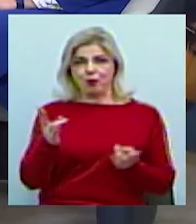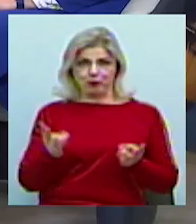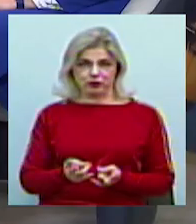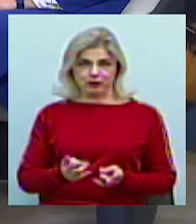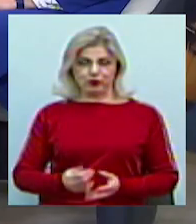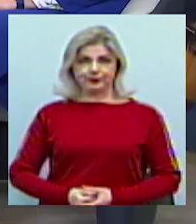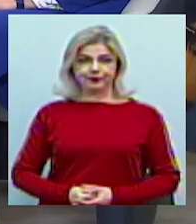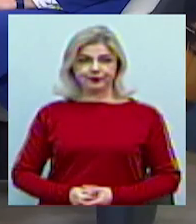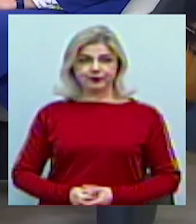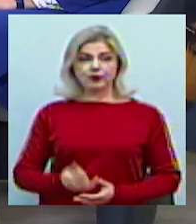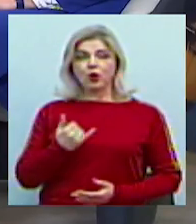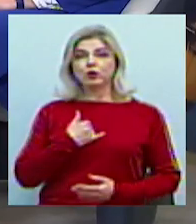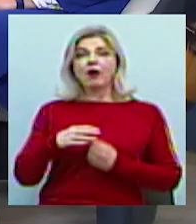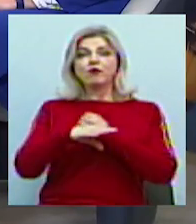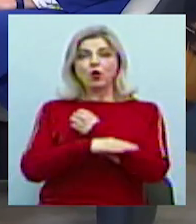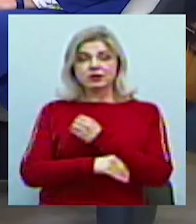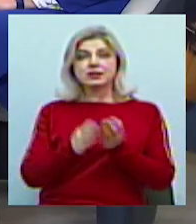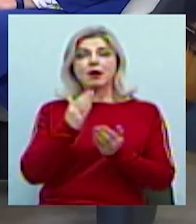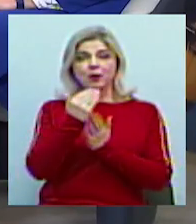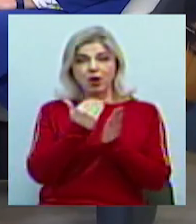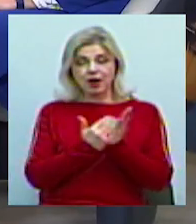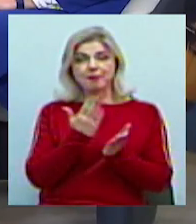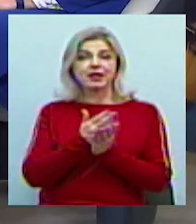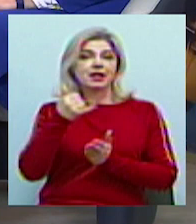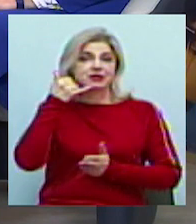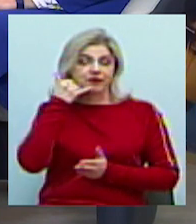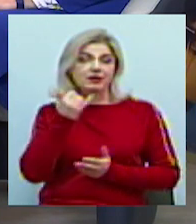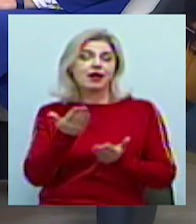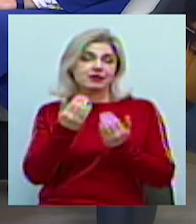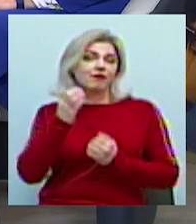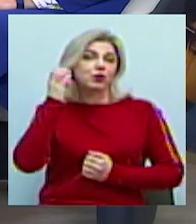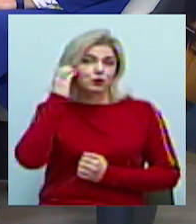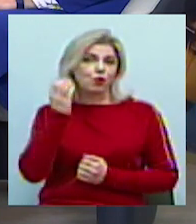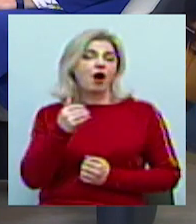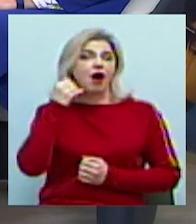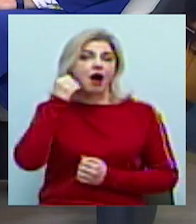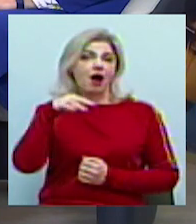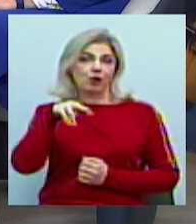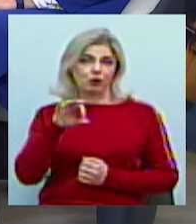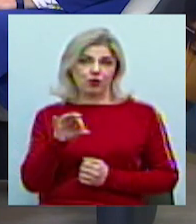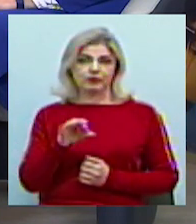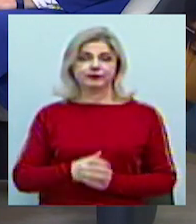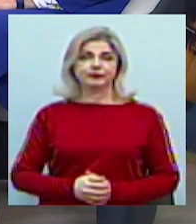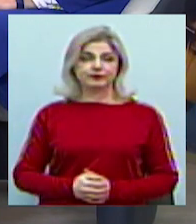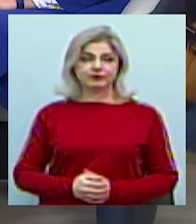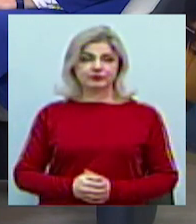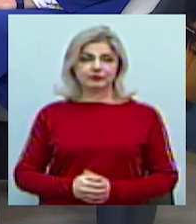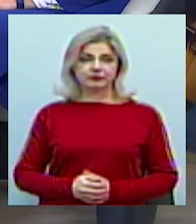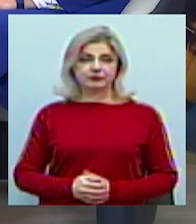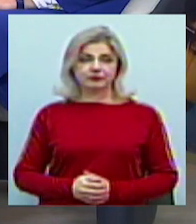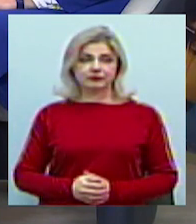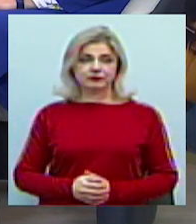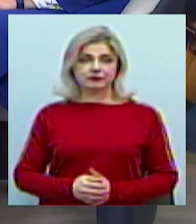є наприкінці нашої програми дзвінок, давайте послухаємо. Алло, добрий вечір, ви в ефірі. Алло. Добрий вечір вам.